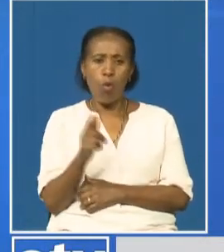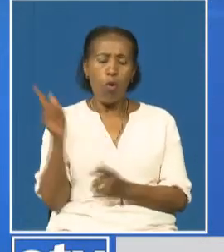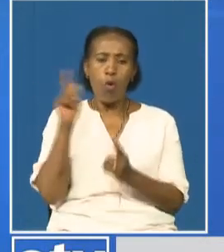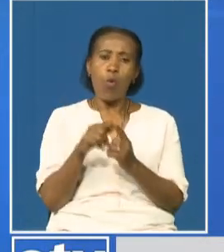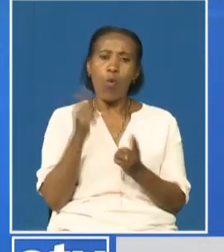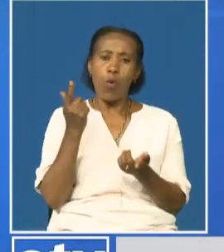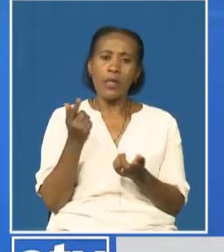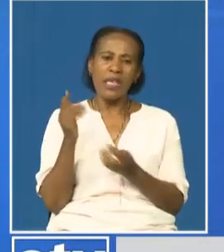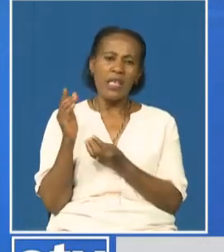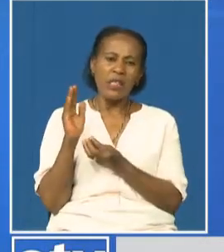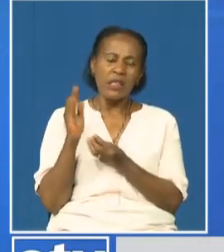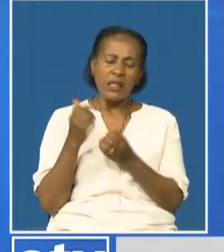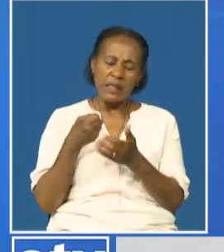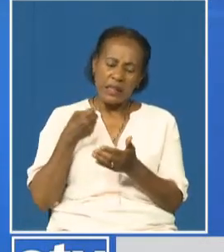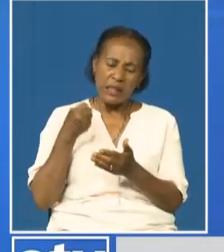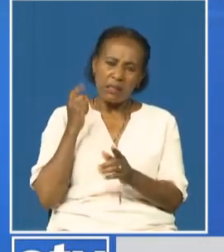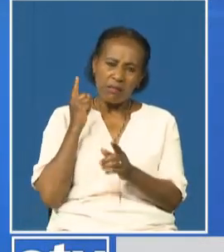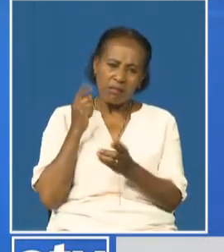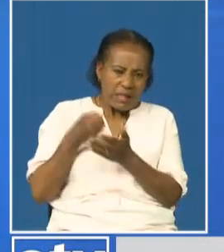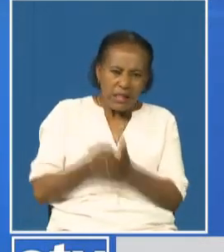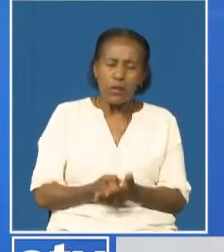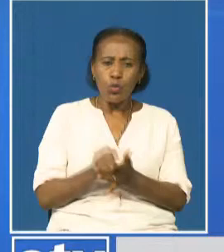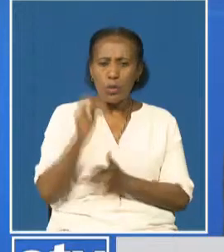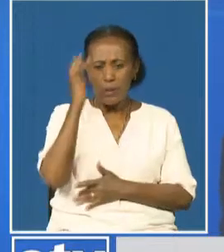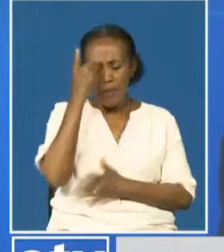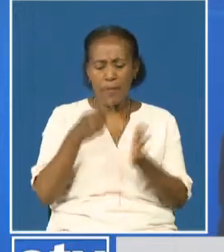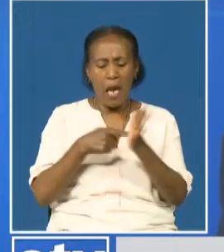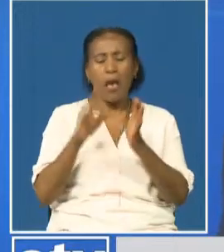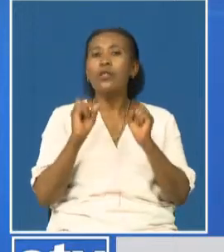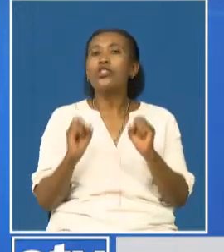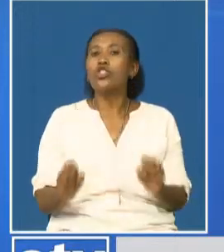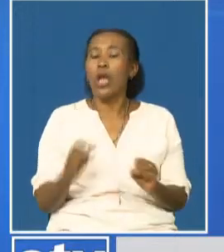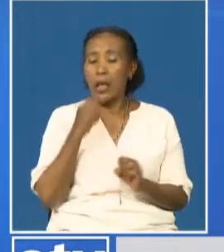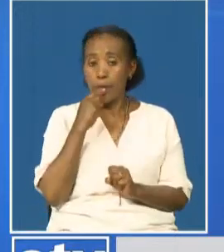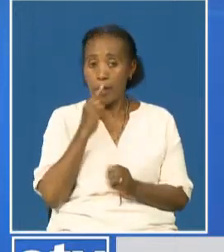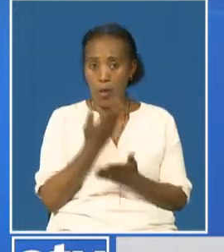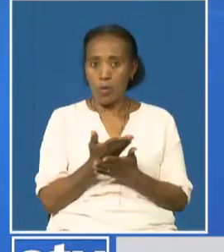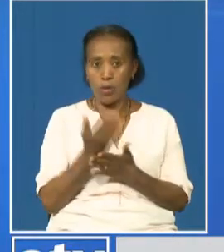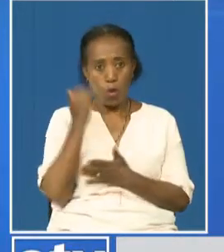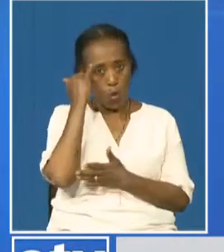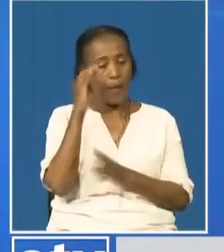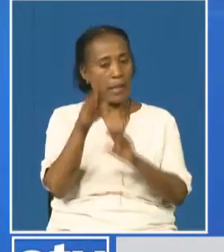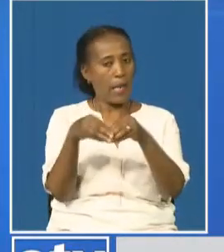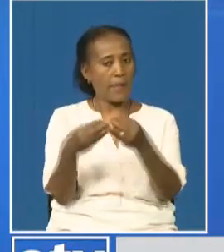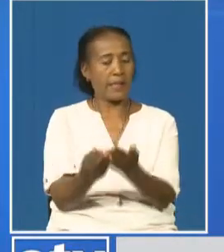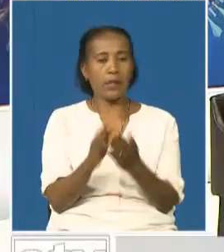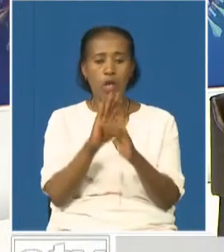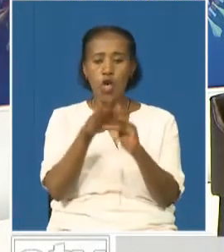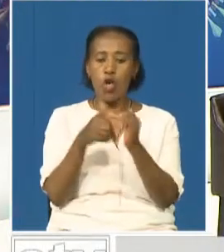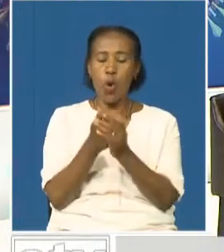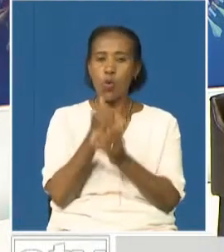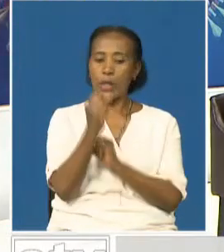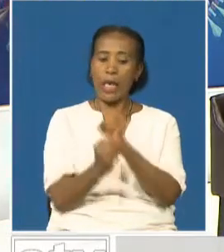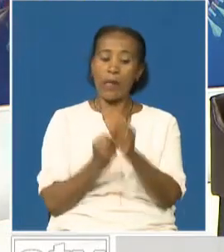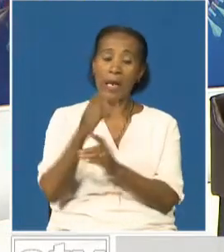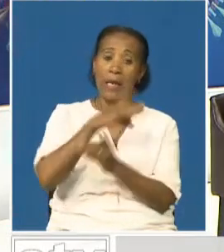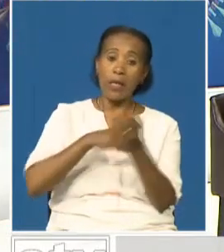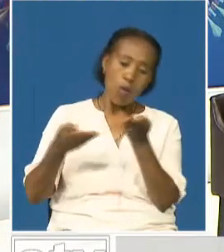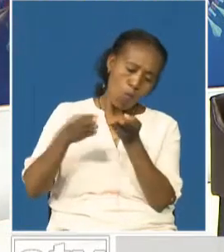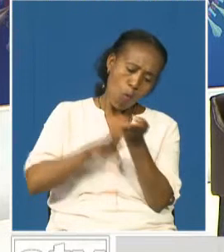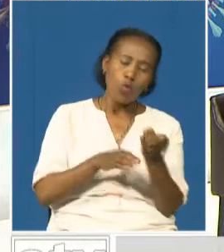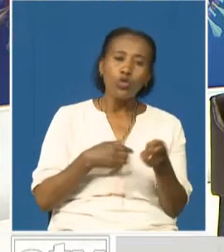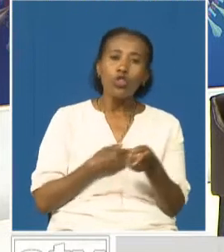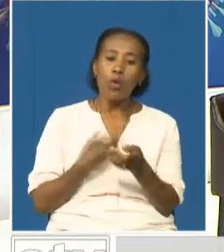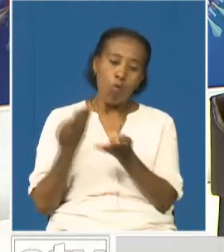ወደ ጽኑ ህመም ሊያጋለጥ ይችላል የሚለውን ኮሜንት ለማድረግ ነው ግን ከሁሉም የድሜ ክልሎች ደግሞ ሞቶች